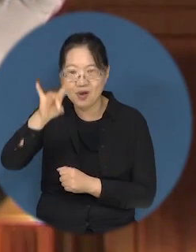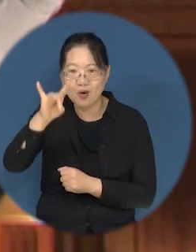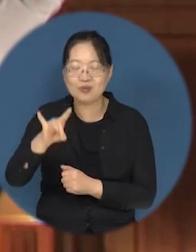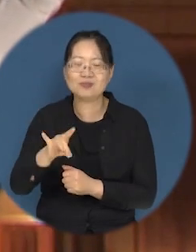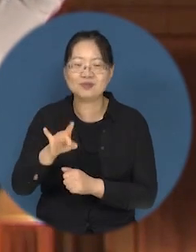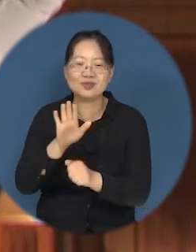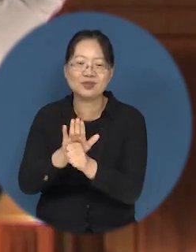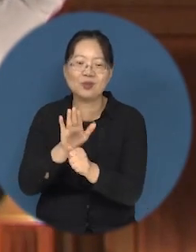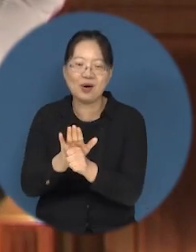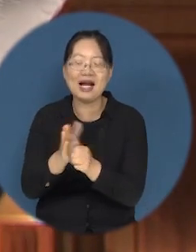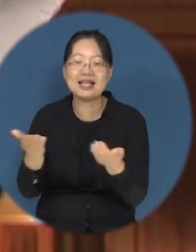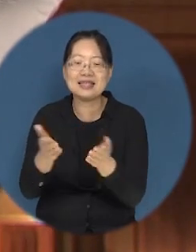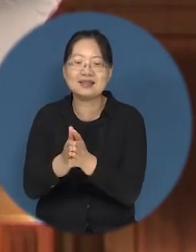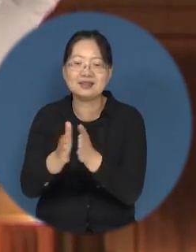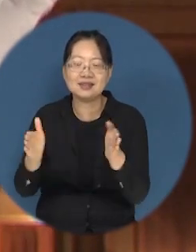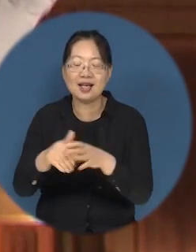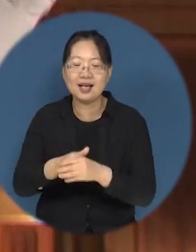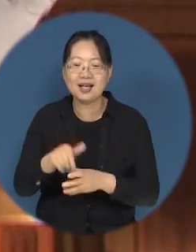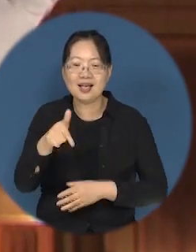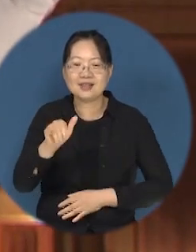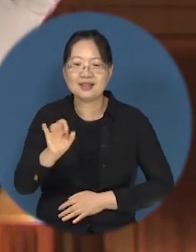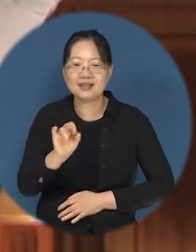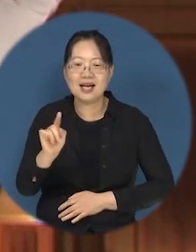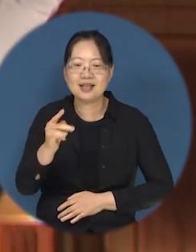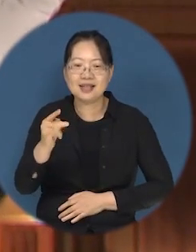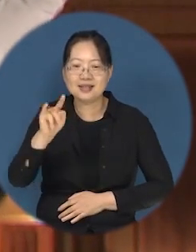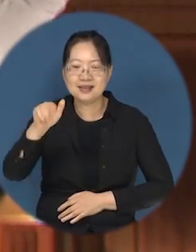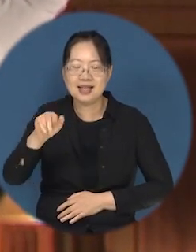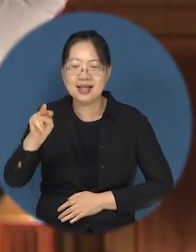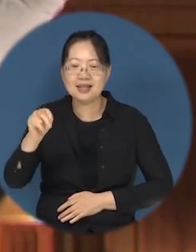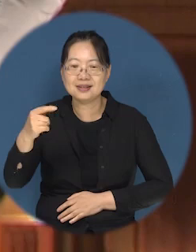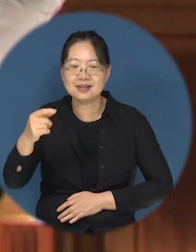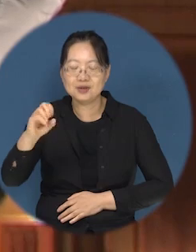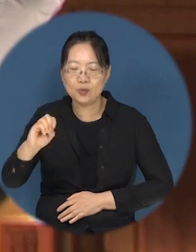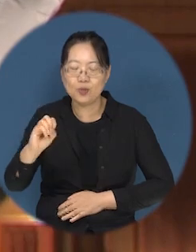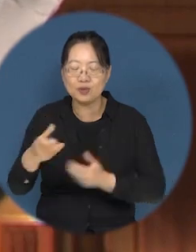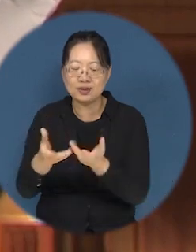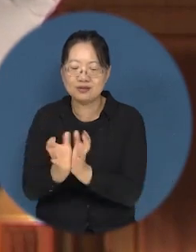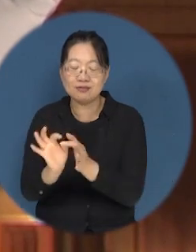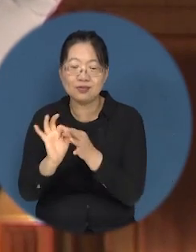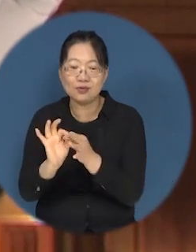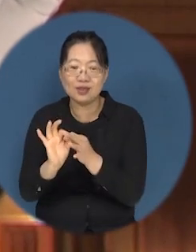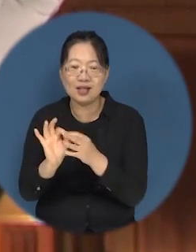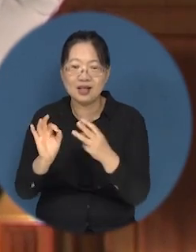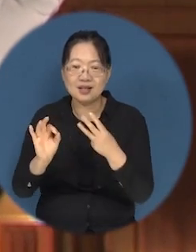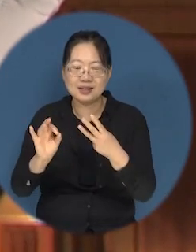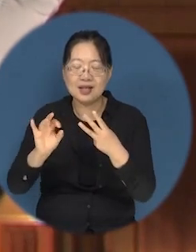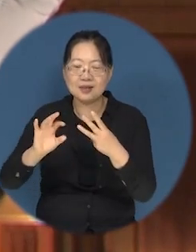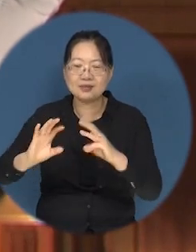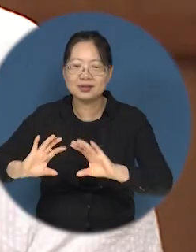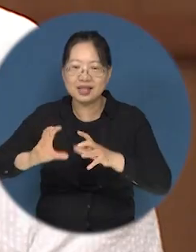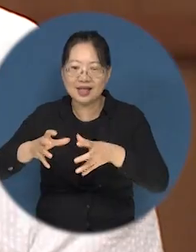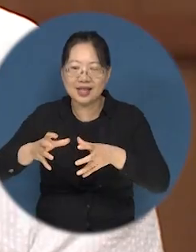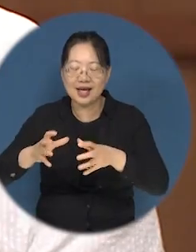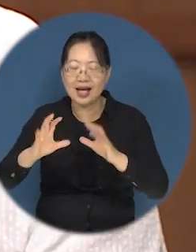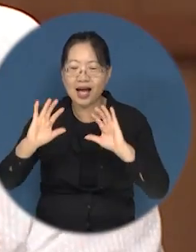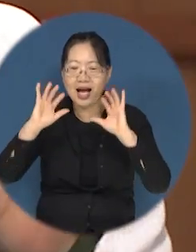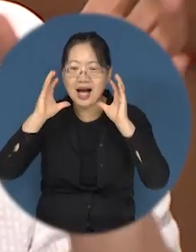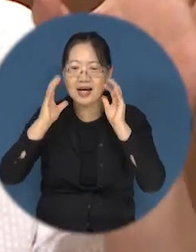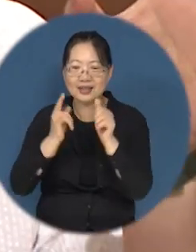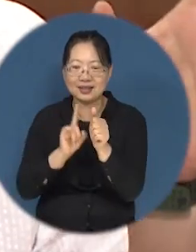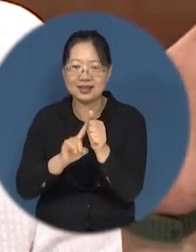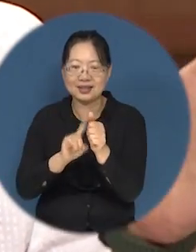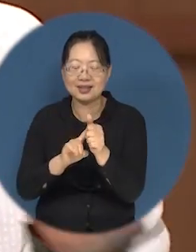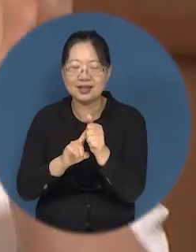먼저 했었어요. 예. 네. 그리고 이제 기아대책이라는 NGO를 통해서 이제 그 제3세계 이제 그